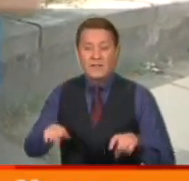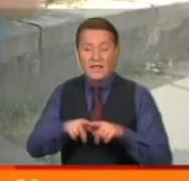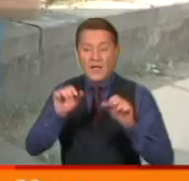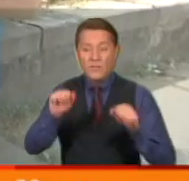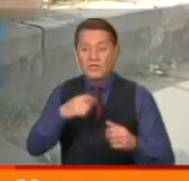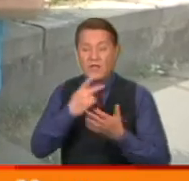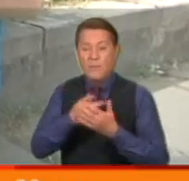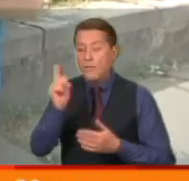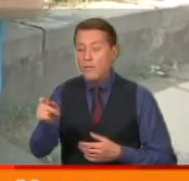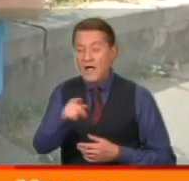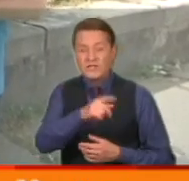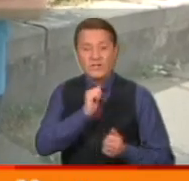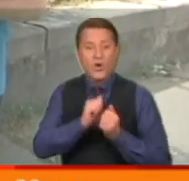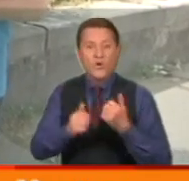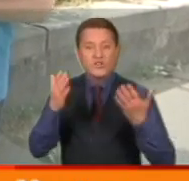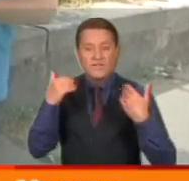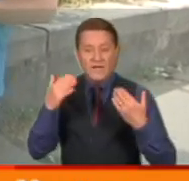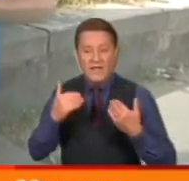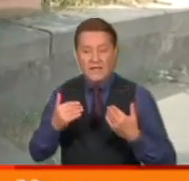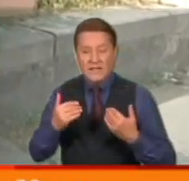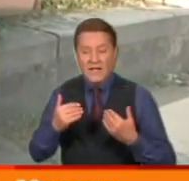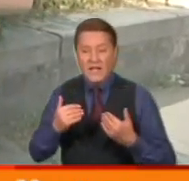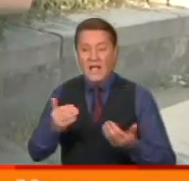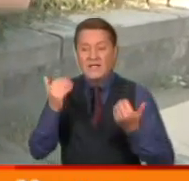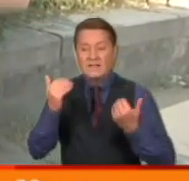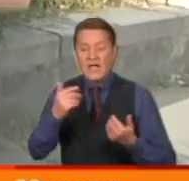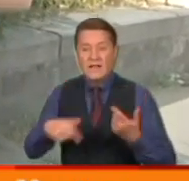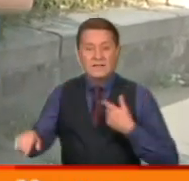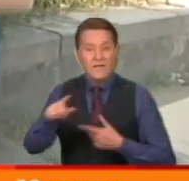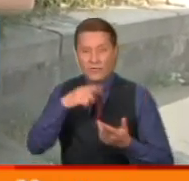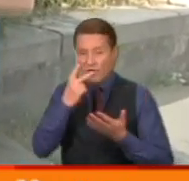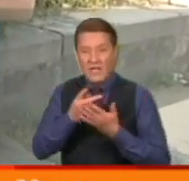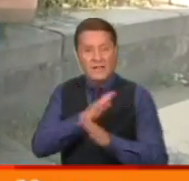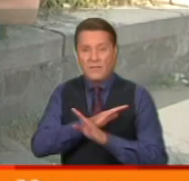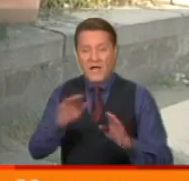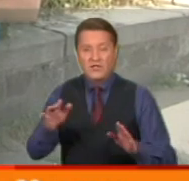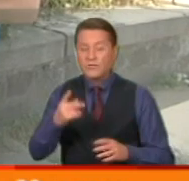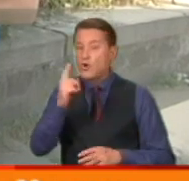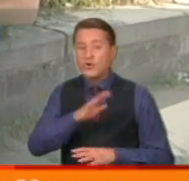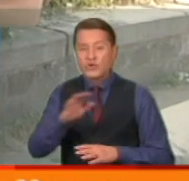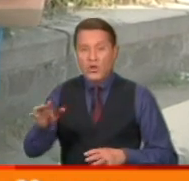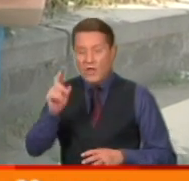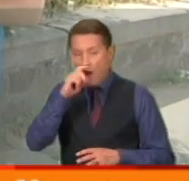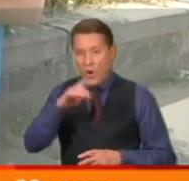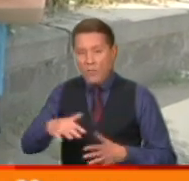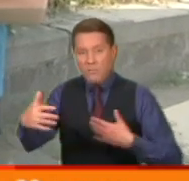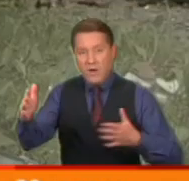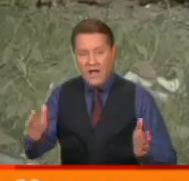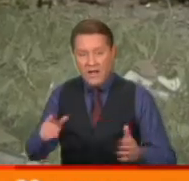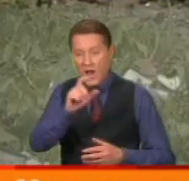можна побачити після кожних вихідних. Усе через те, що зараз навкруги ми не бачимо жодного сміттєвого бака. Люди фактично там,